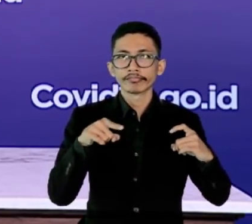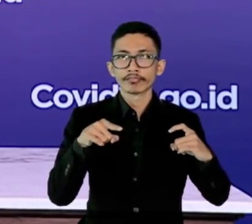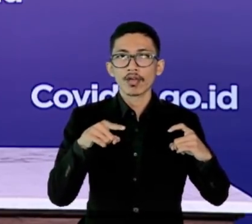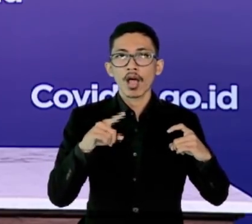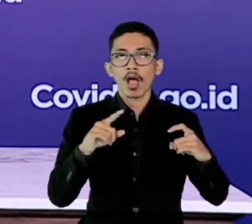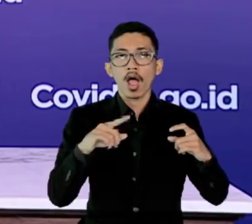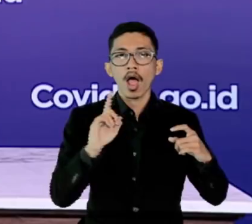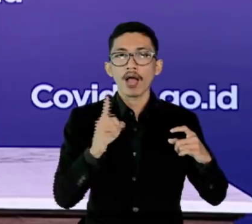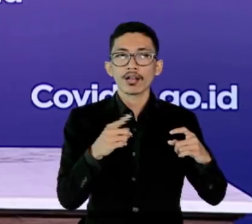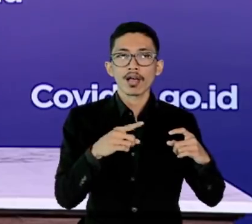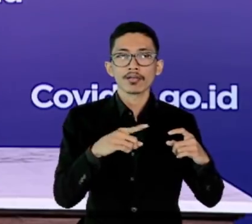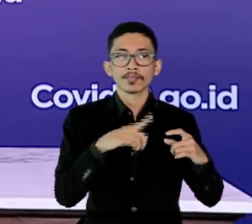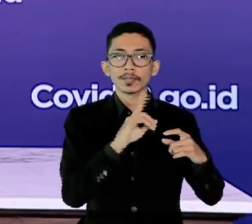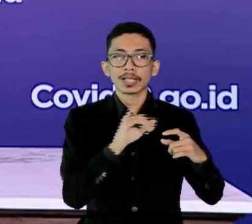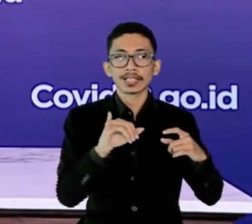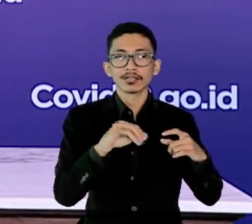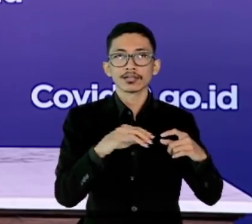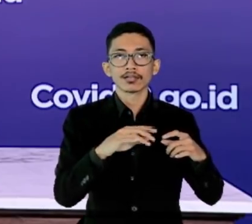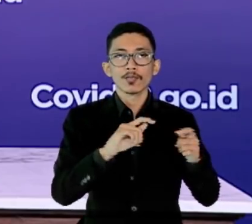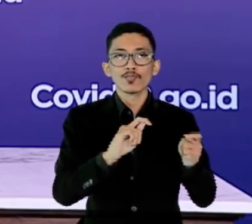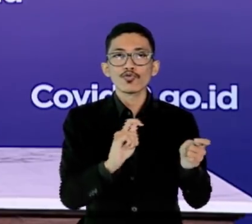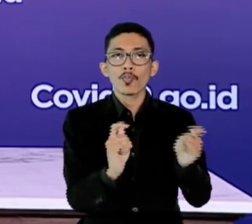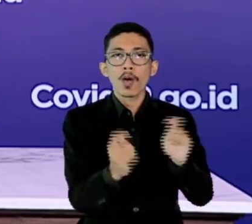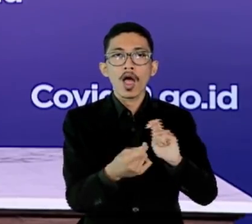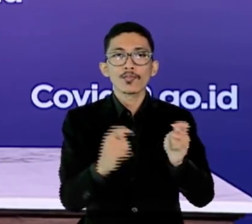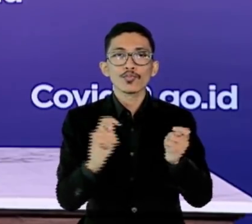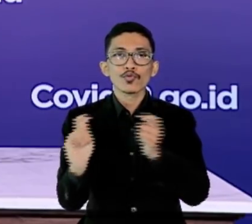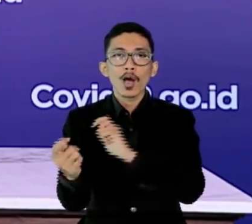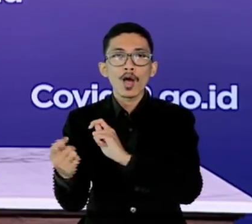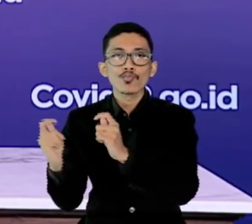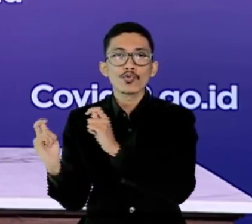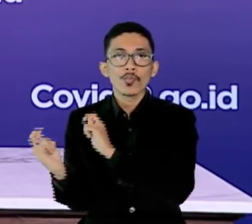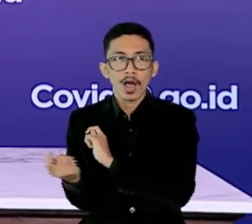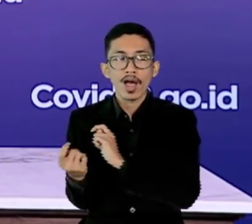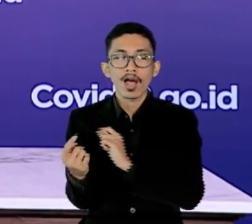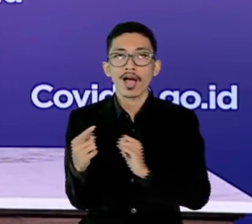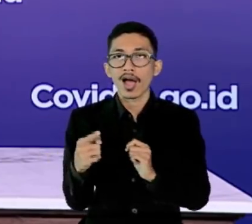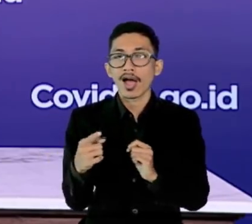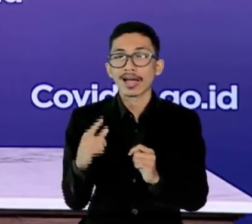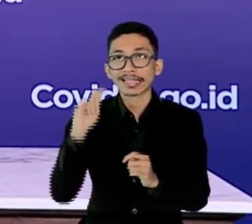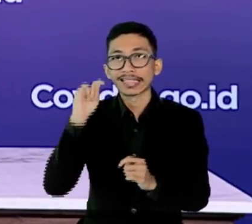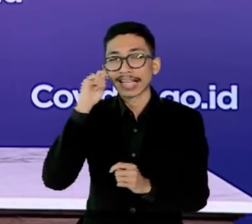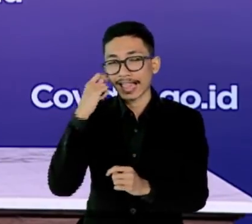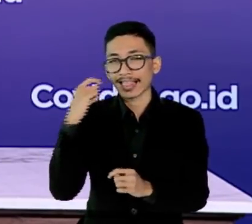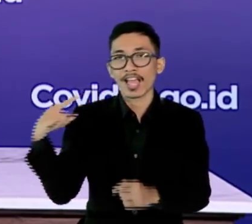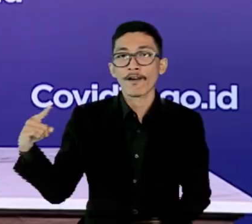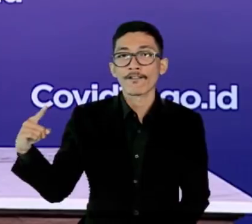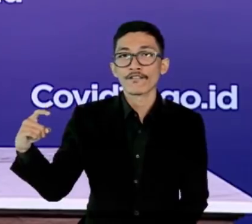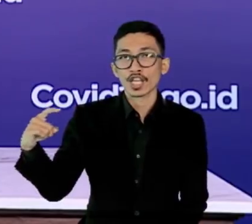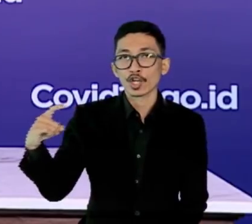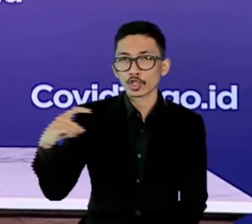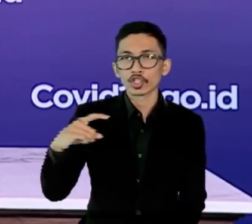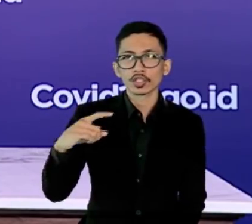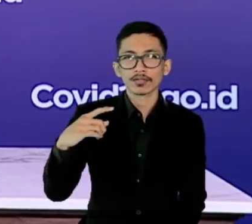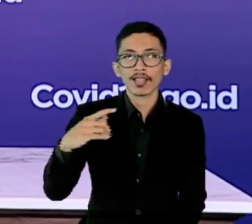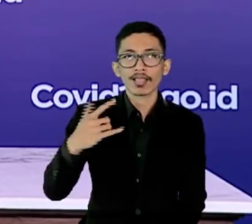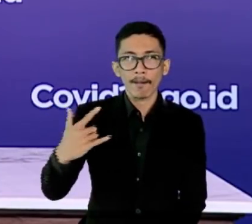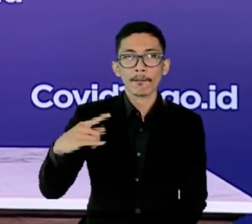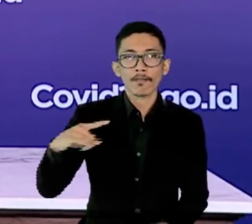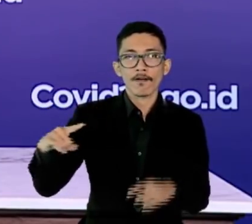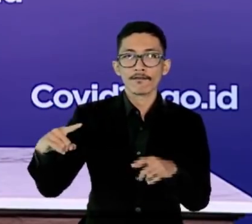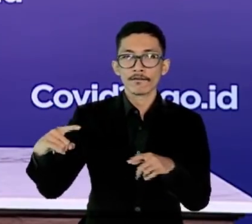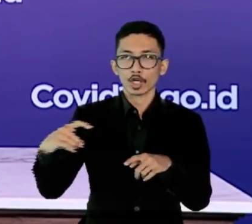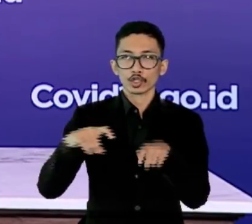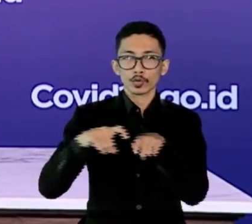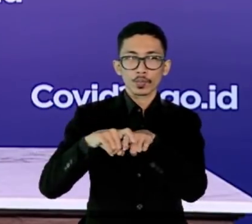mengalami perubahan terus-menerus. Fakta ini merupakan pengingat bahwa virus akan terus bermutasi selama